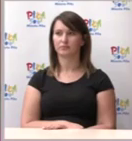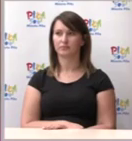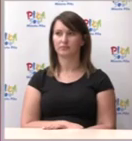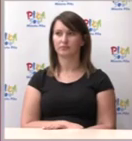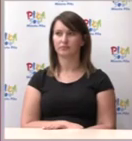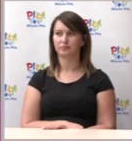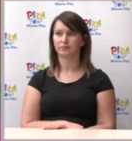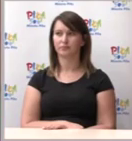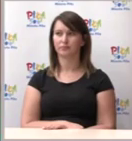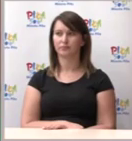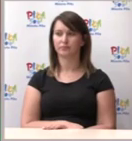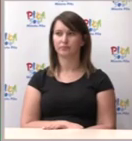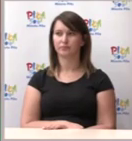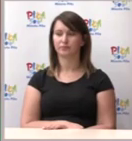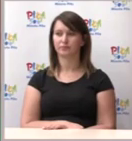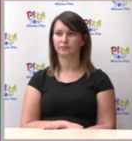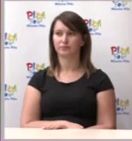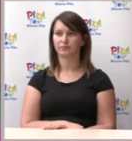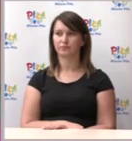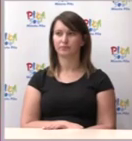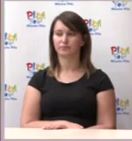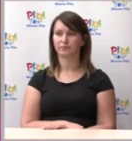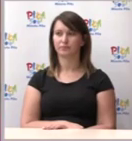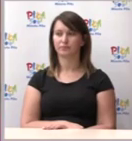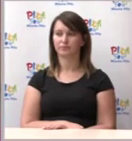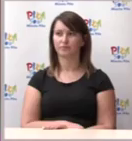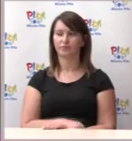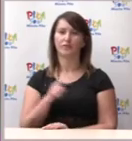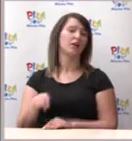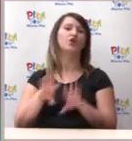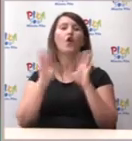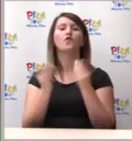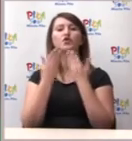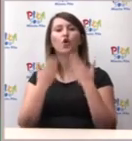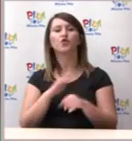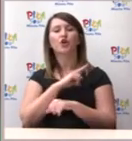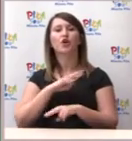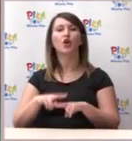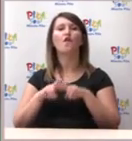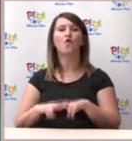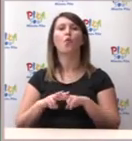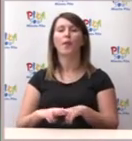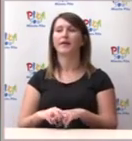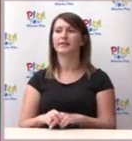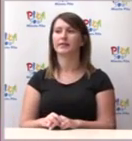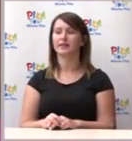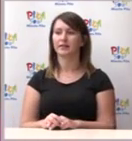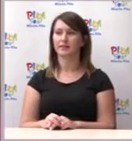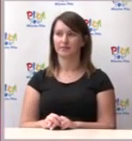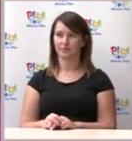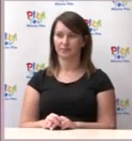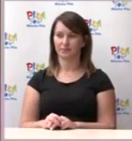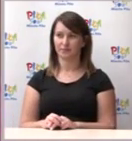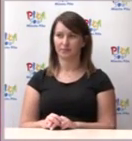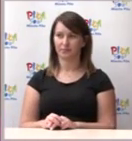Bartol, dzięki fundacji i dzięki naszej takiej codziennej pracy. I Piła rozsławiana jest nie